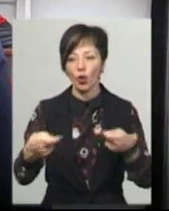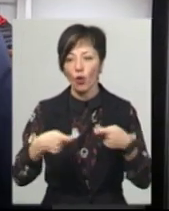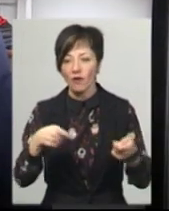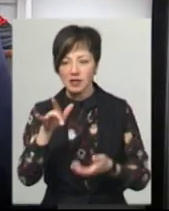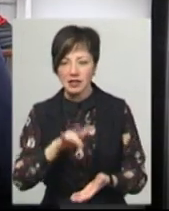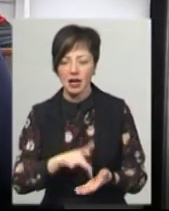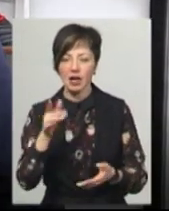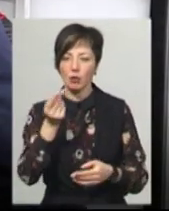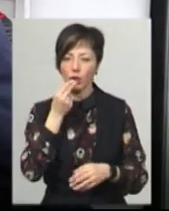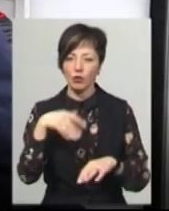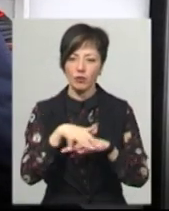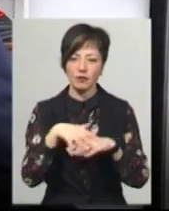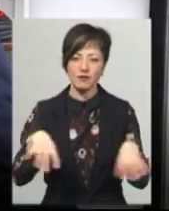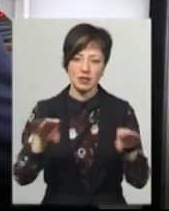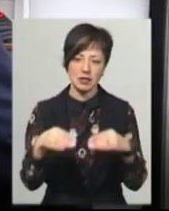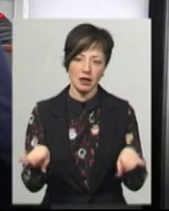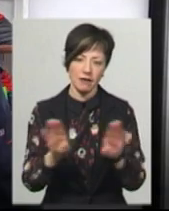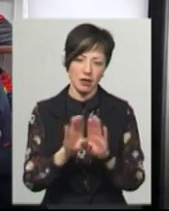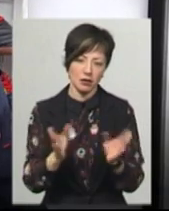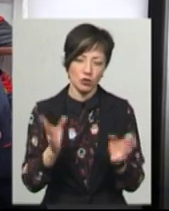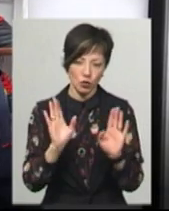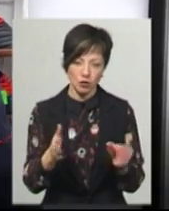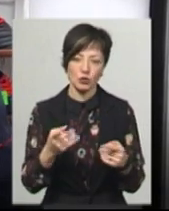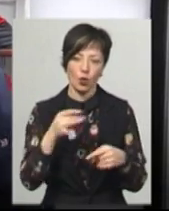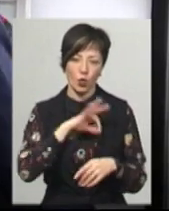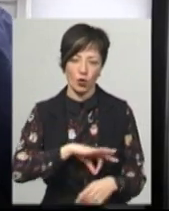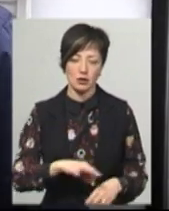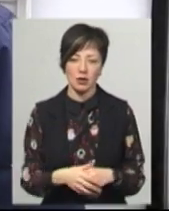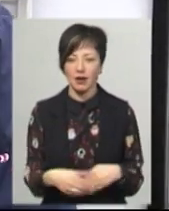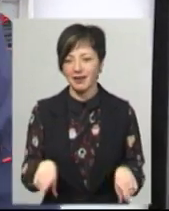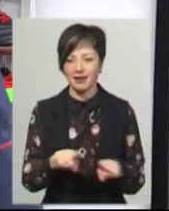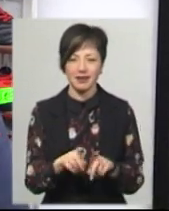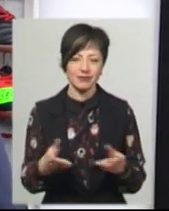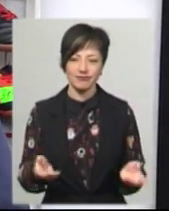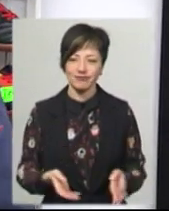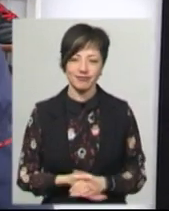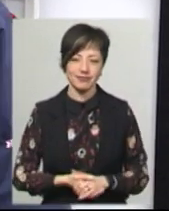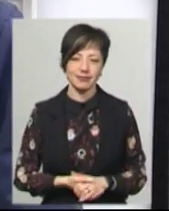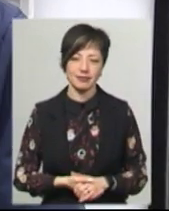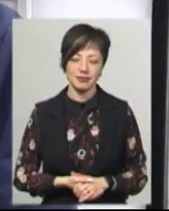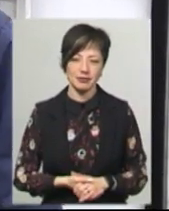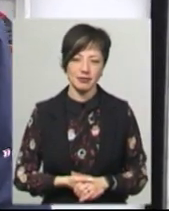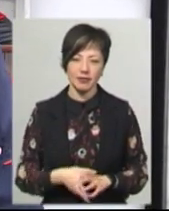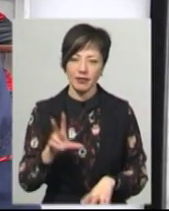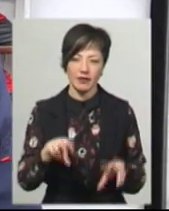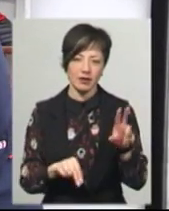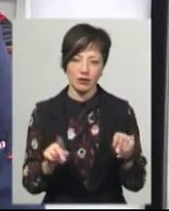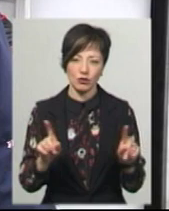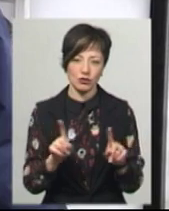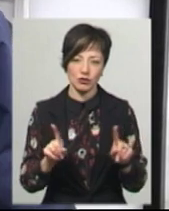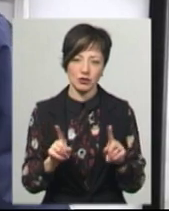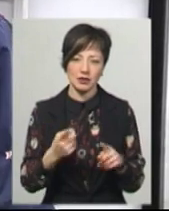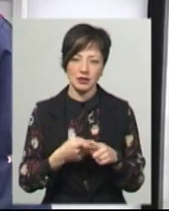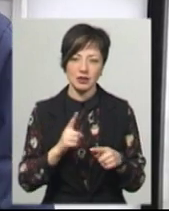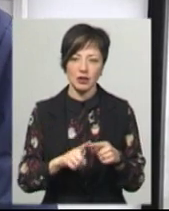центри, продовольчі ці, все закривати тоді. Ну, тоді буде хаос. А так, я рахую, що